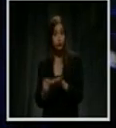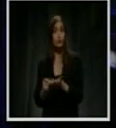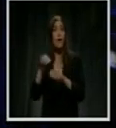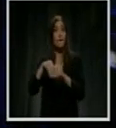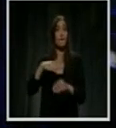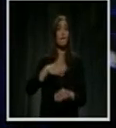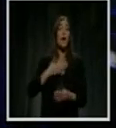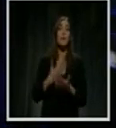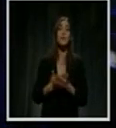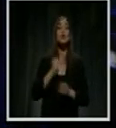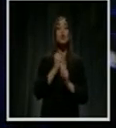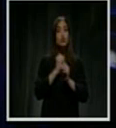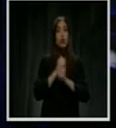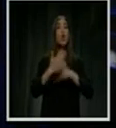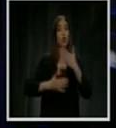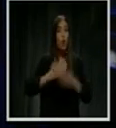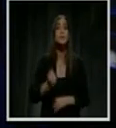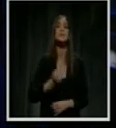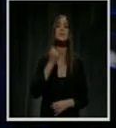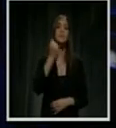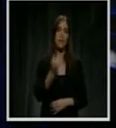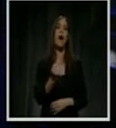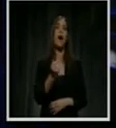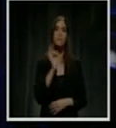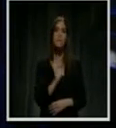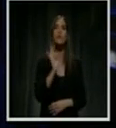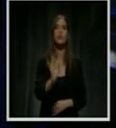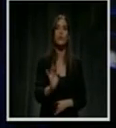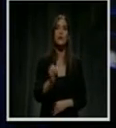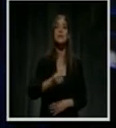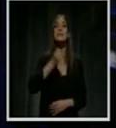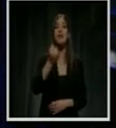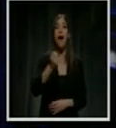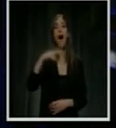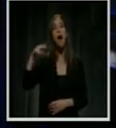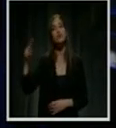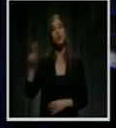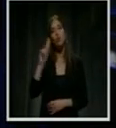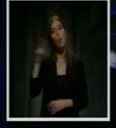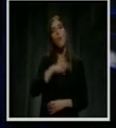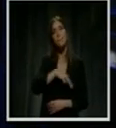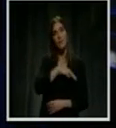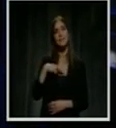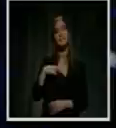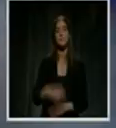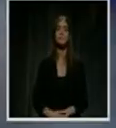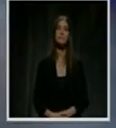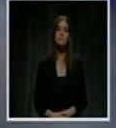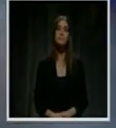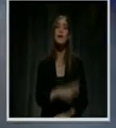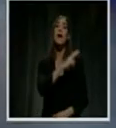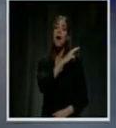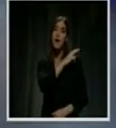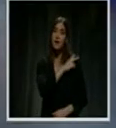il-ħidma tibqa' għaddejja bis-saħħa l-qudiem għalhekk is-saħħa lill-Awċin u s-saħħa lill-Maltin. Prim Ministru,